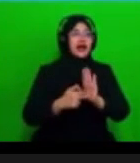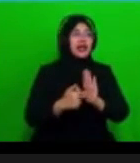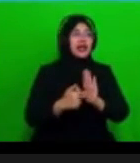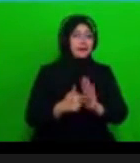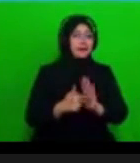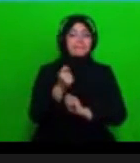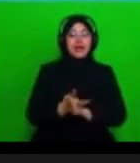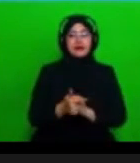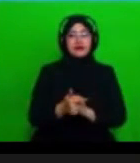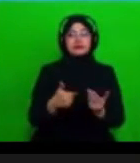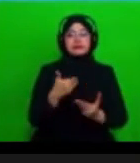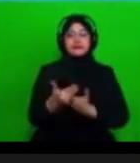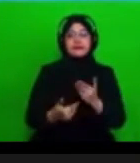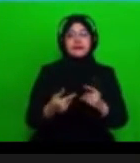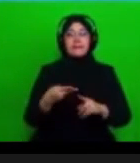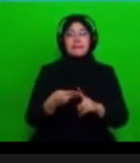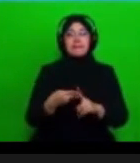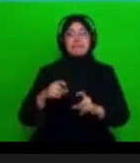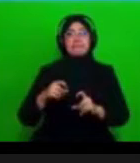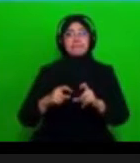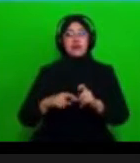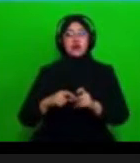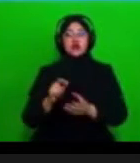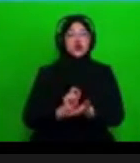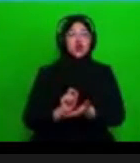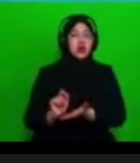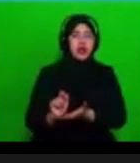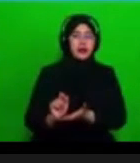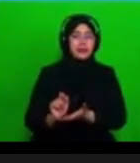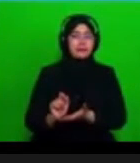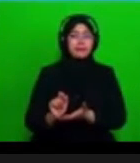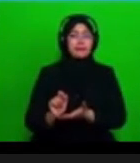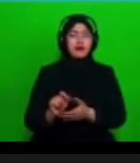nilai satuan biaya operasional atau BOS sekolah, nilai